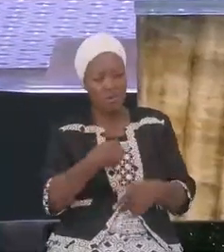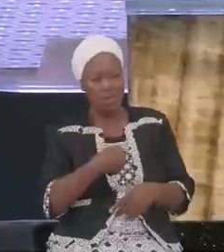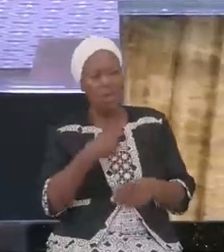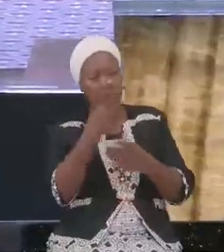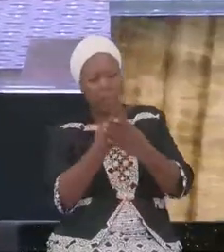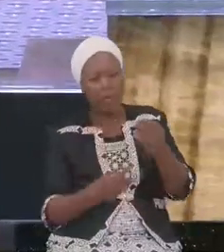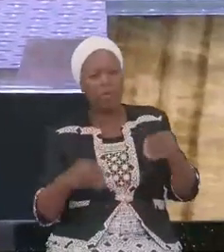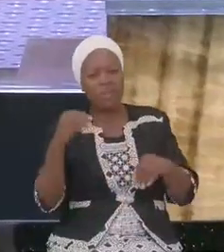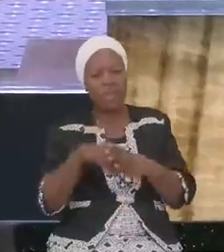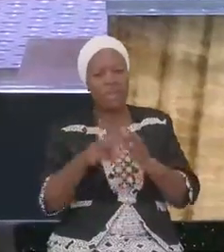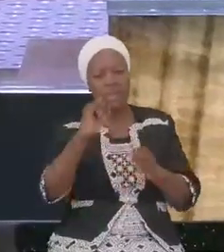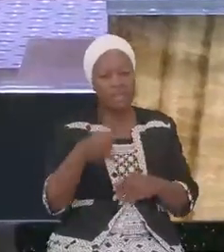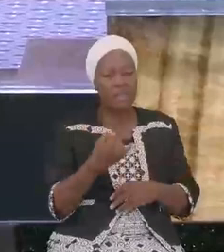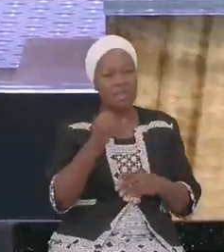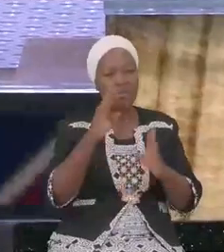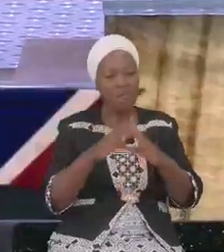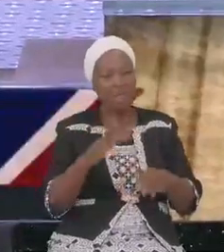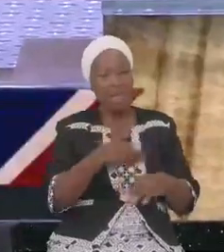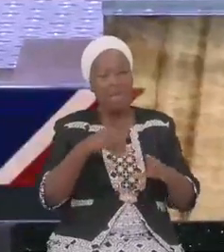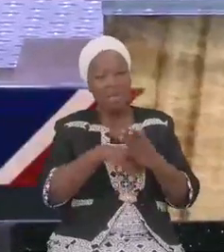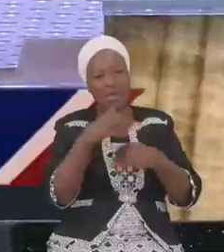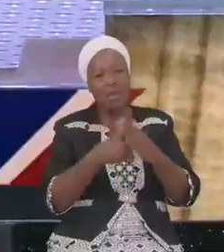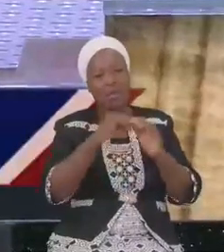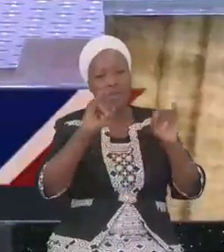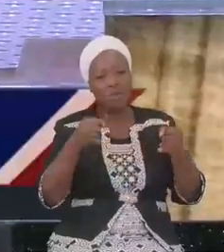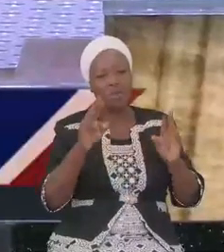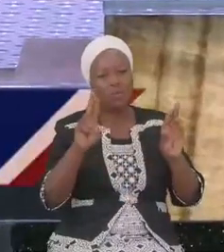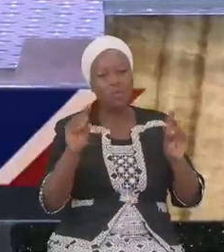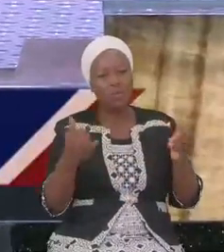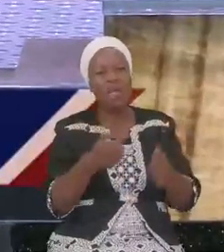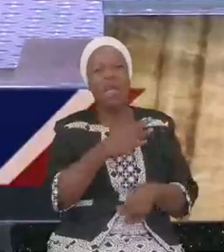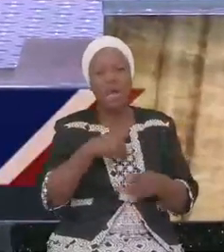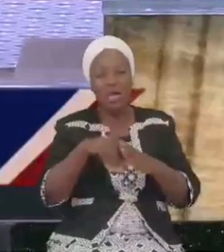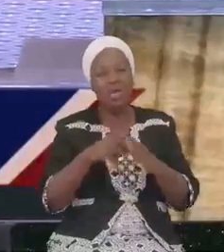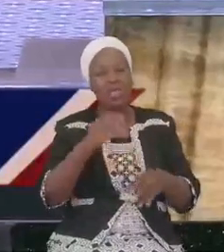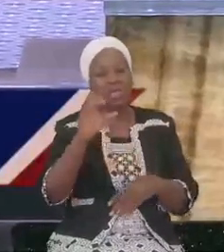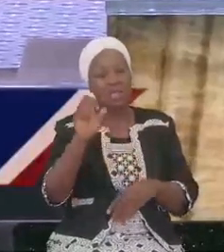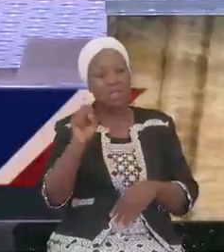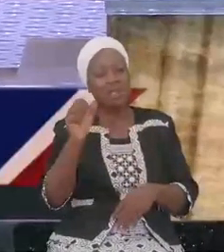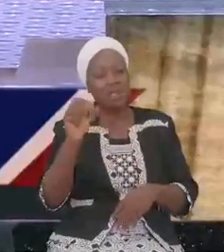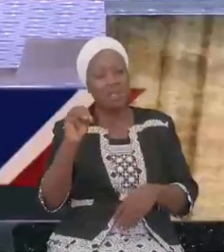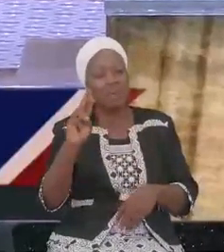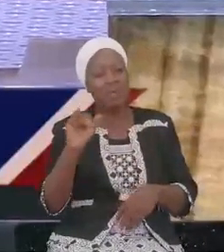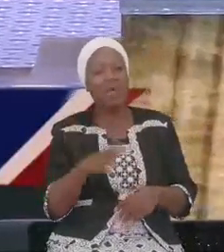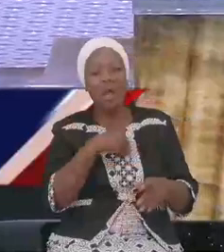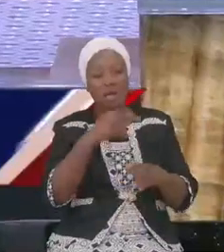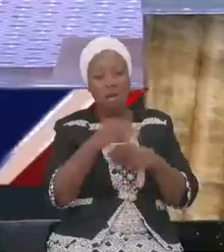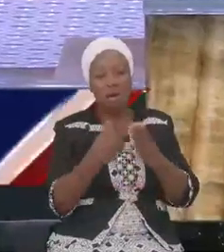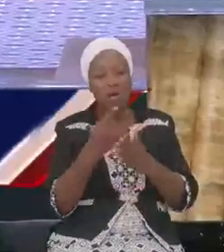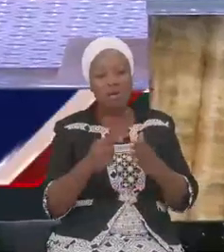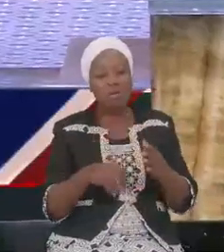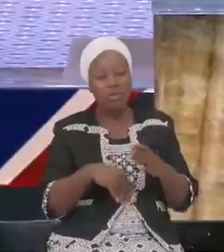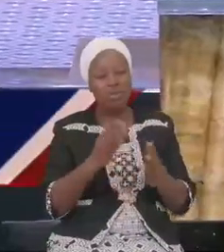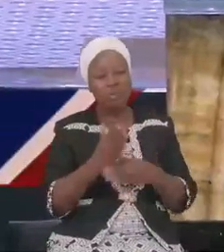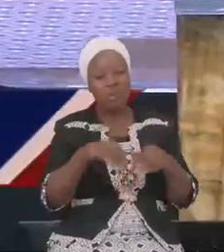Jérusalem, dans toute la Judée, dans la Samarie et jusqu'aux extrémités de la terre. Et